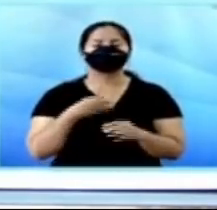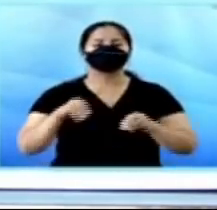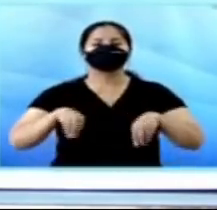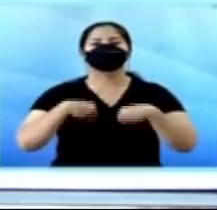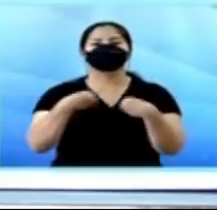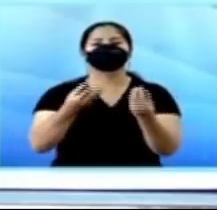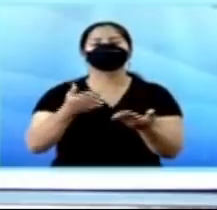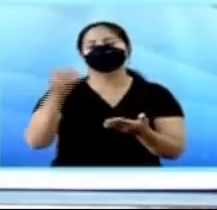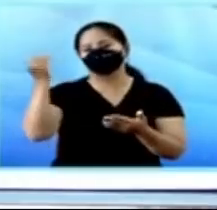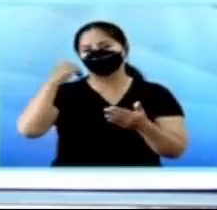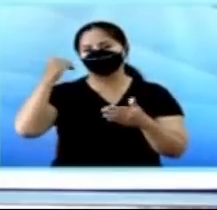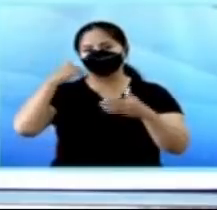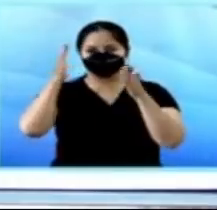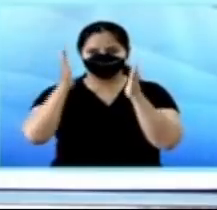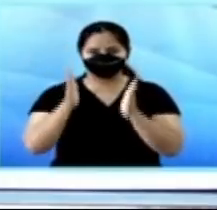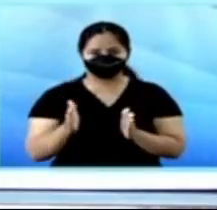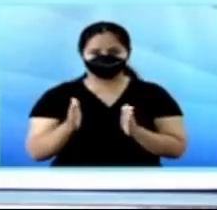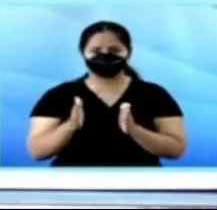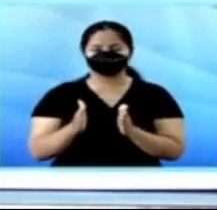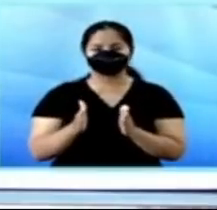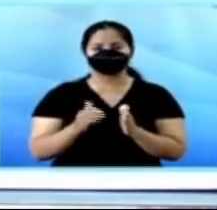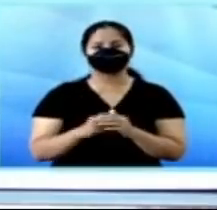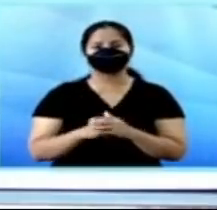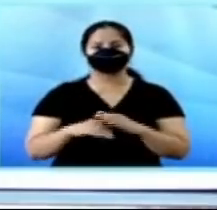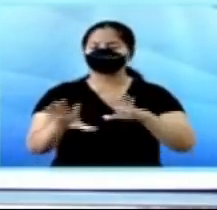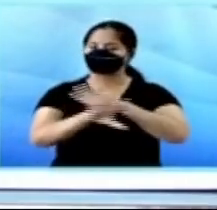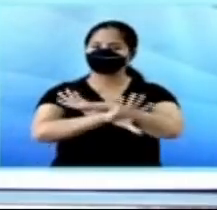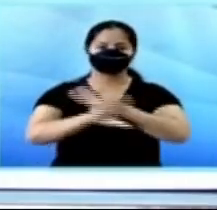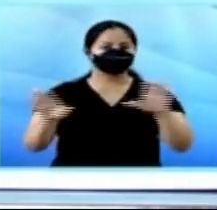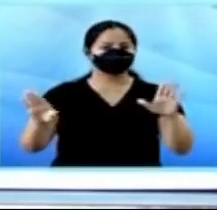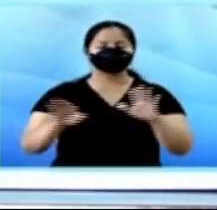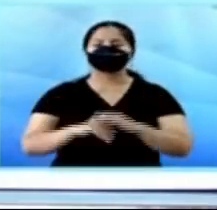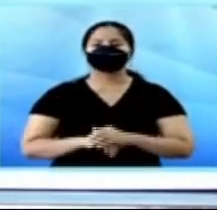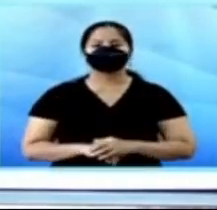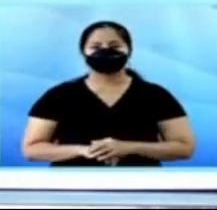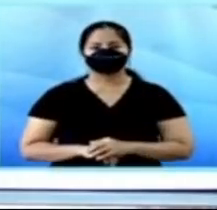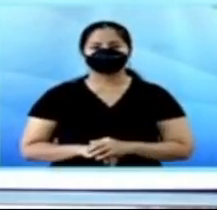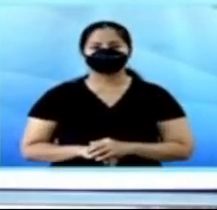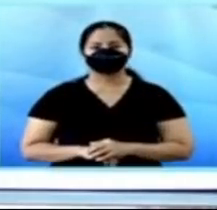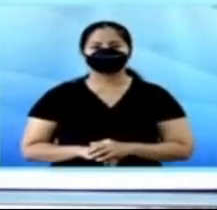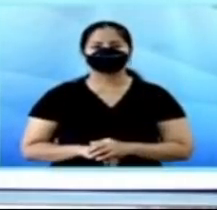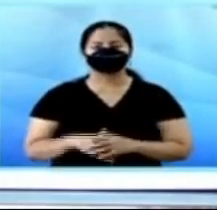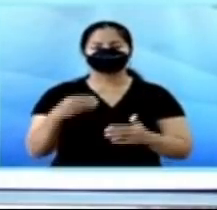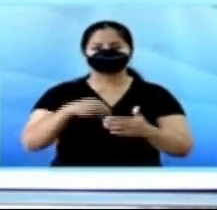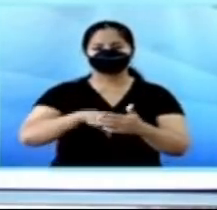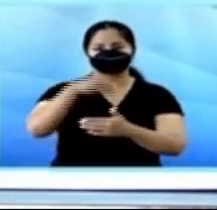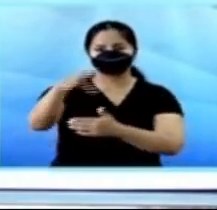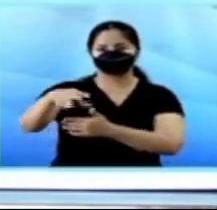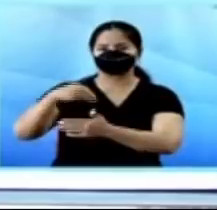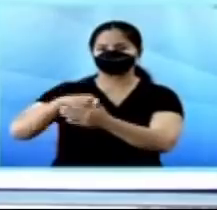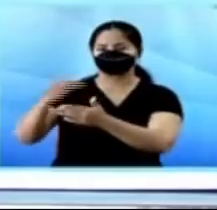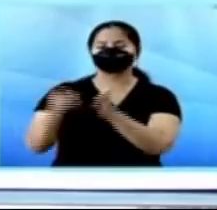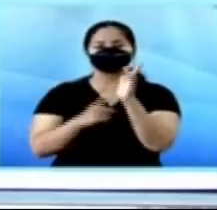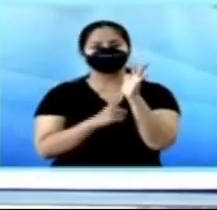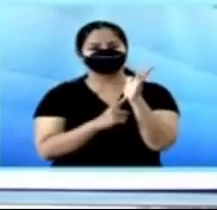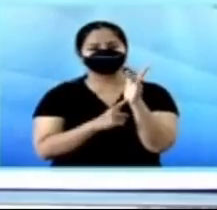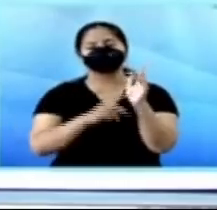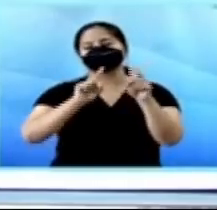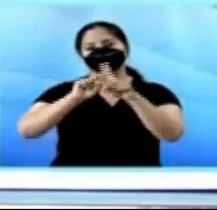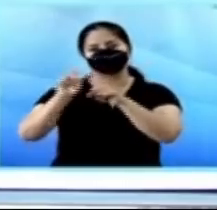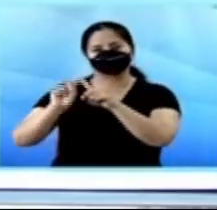านบ่ได้จัดแหละเนาะบ่ว่าจะเป็นการใส่บาตรหรือเวียนเทียนโดยเฉพาะบรรด